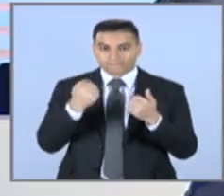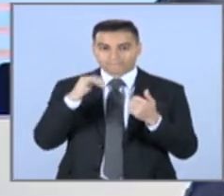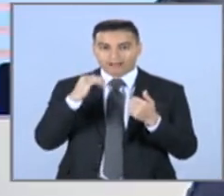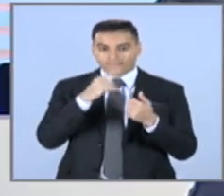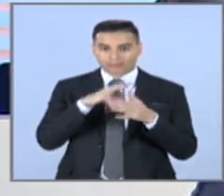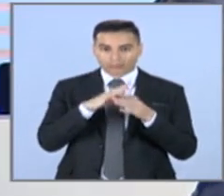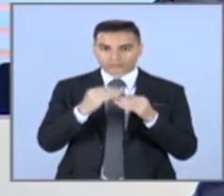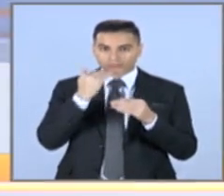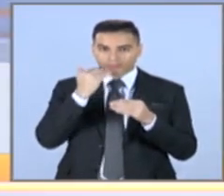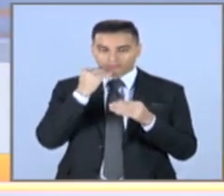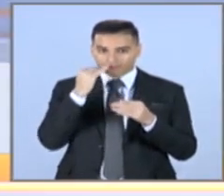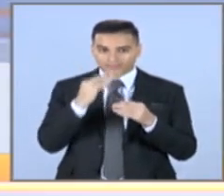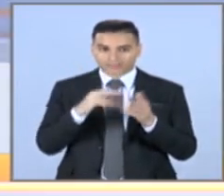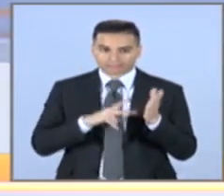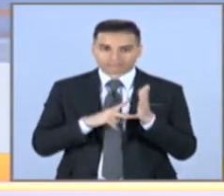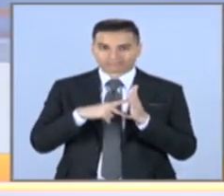واخد الموضوع بجد.